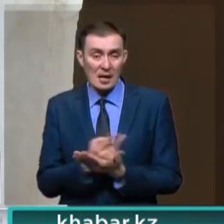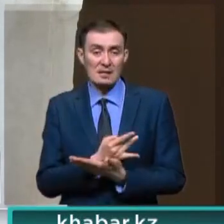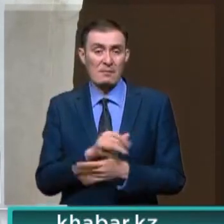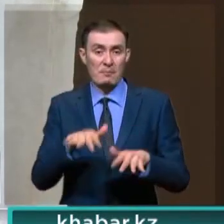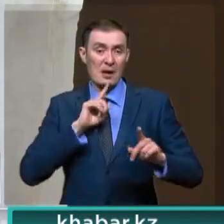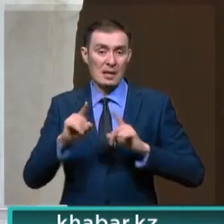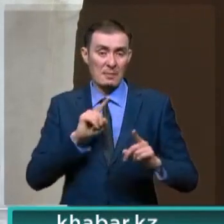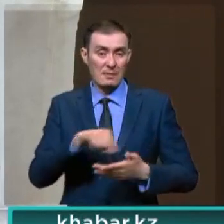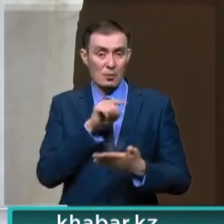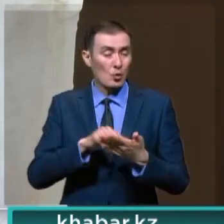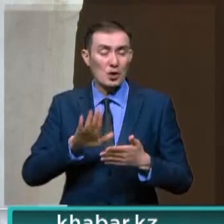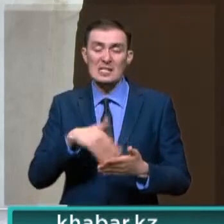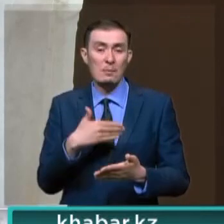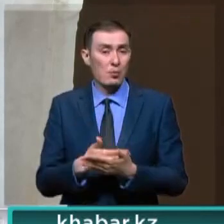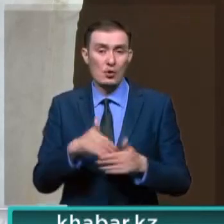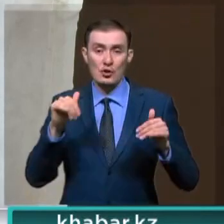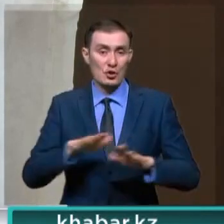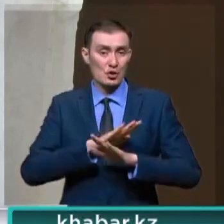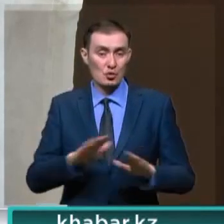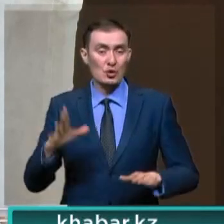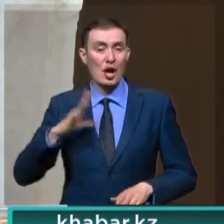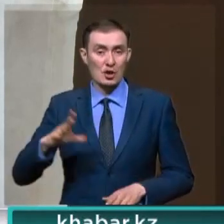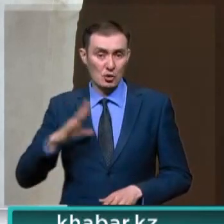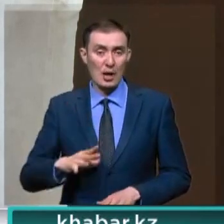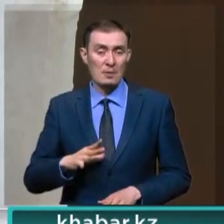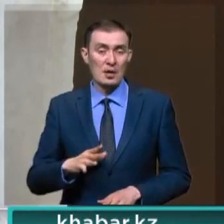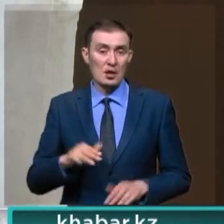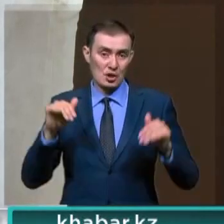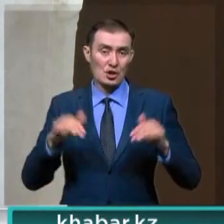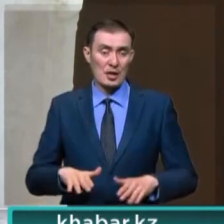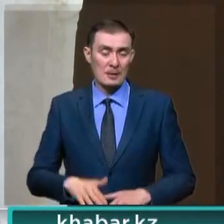парламенте, но до сих пор не решен и ждет своего положительного решения.